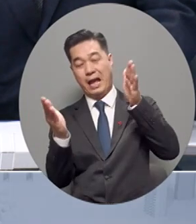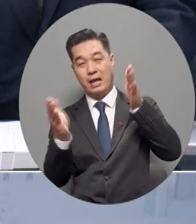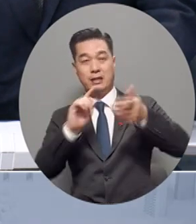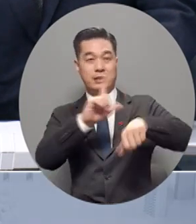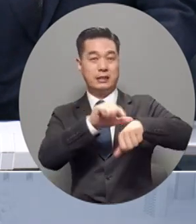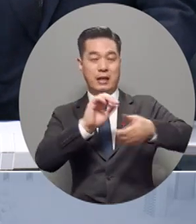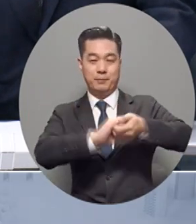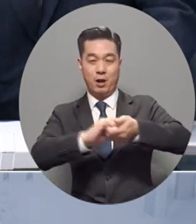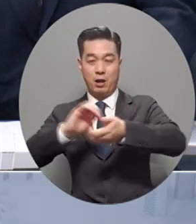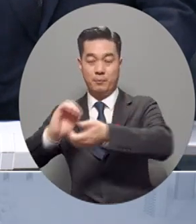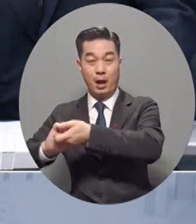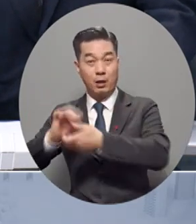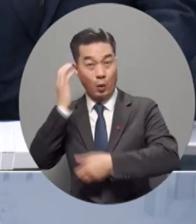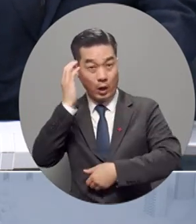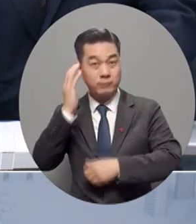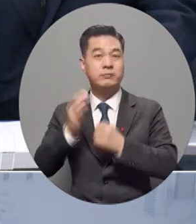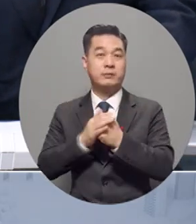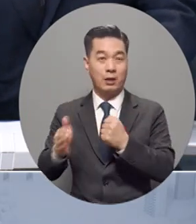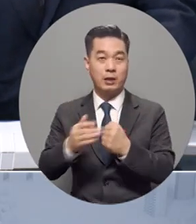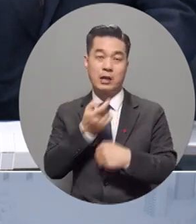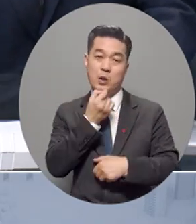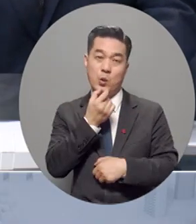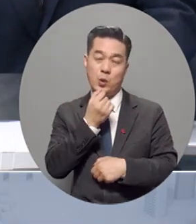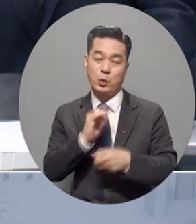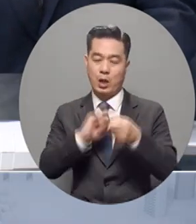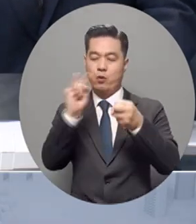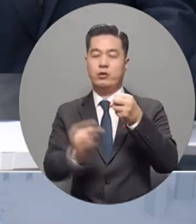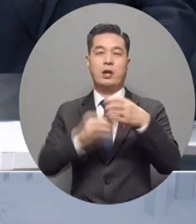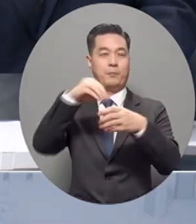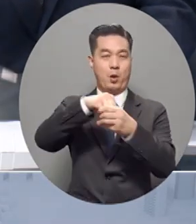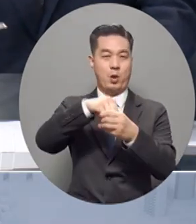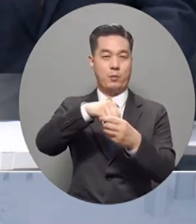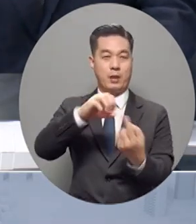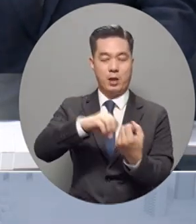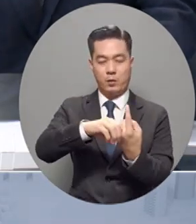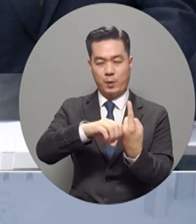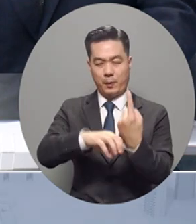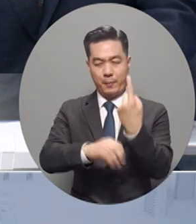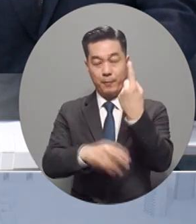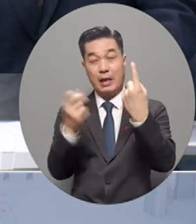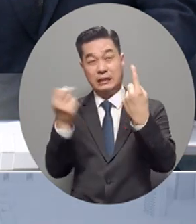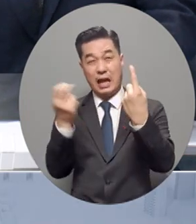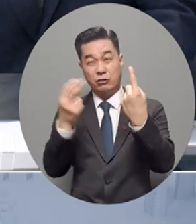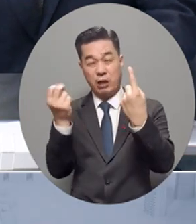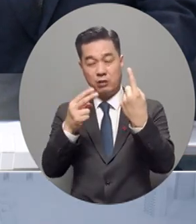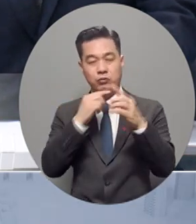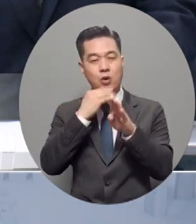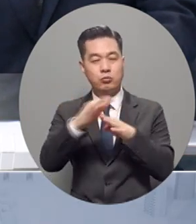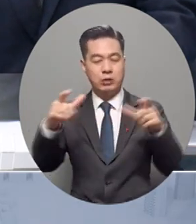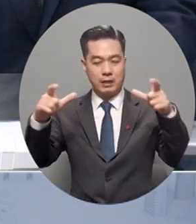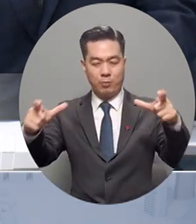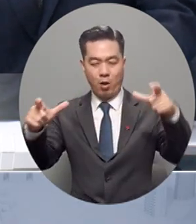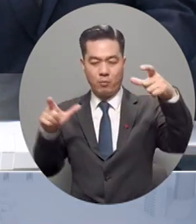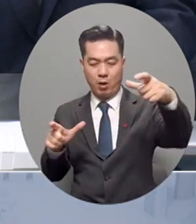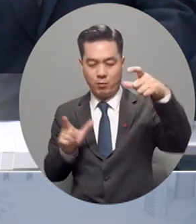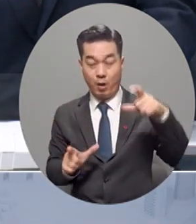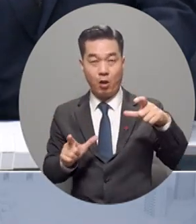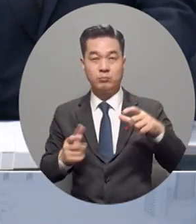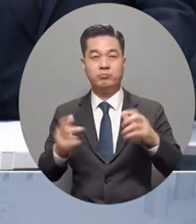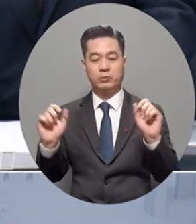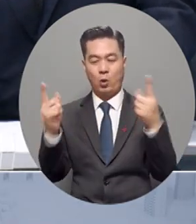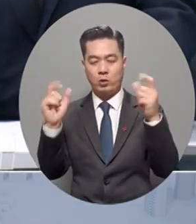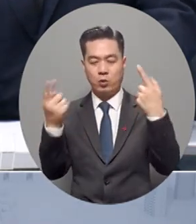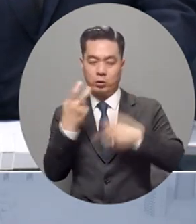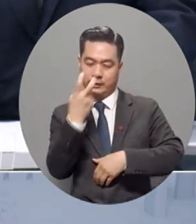더해서 고체 발사체에 초소형 위성을 치어서 낮은 궤도에 더 많이 쏴아 올리면 북한 전지역을 사실상 실시간으로